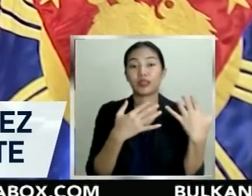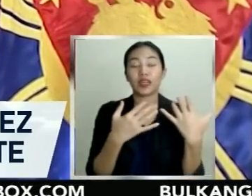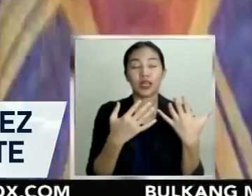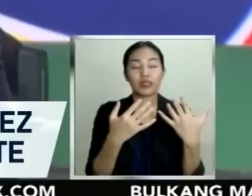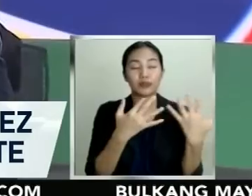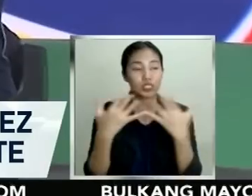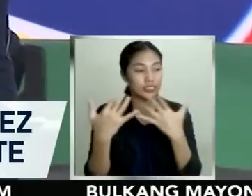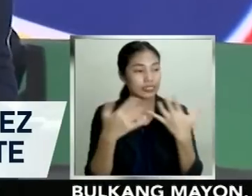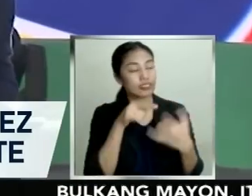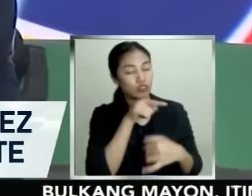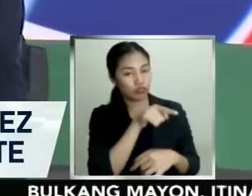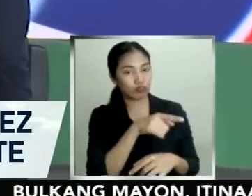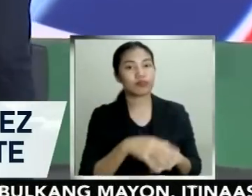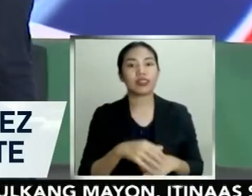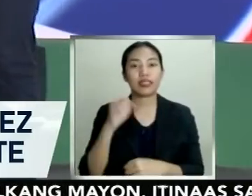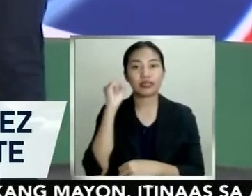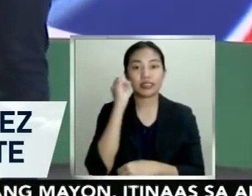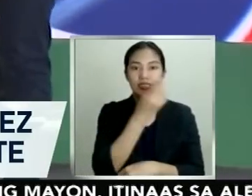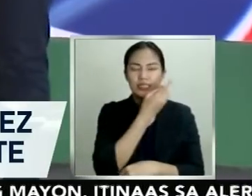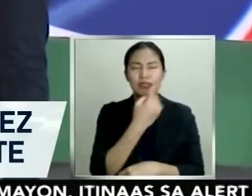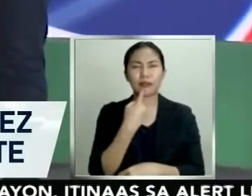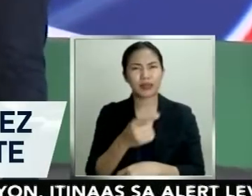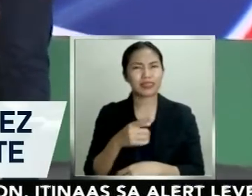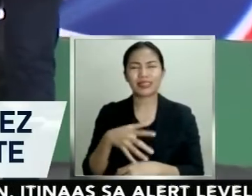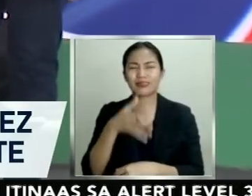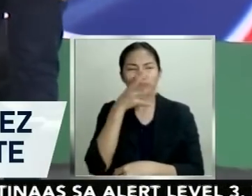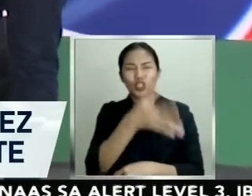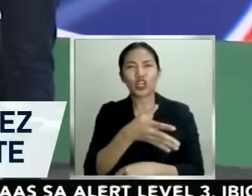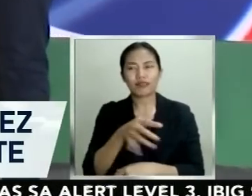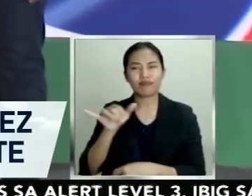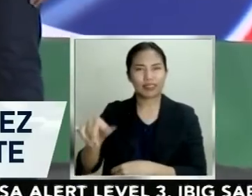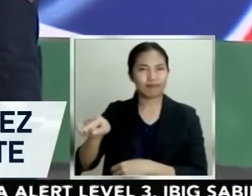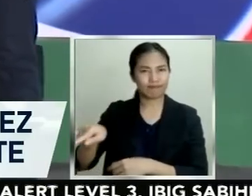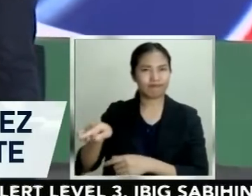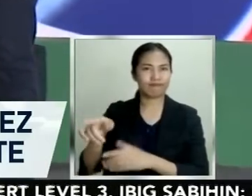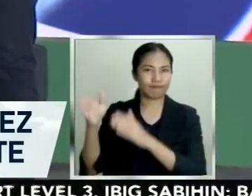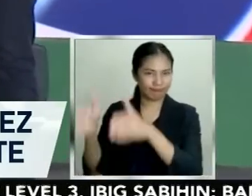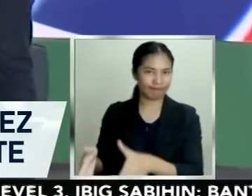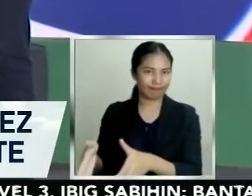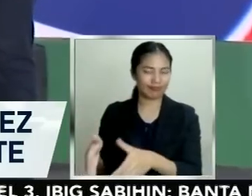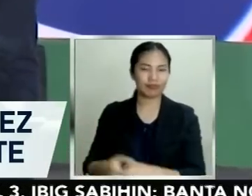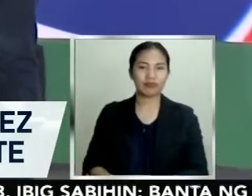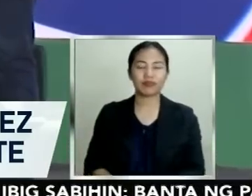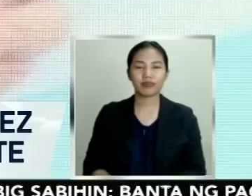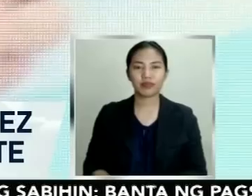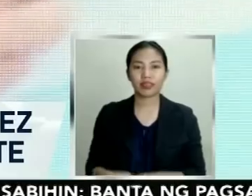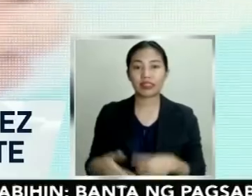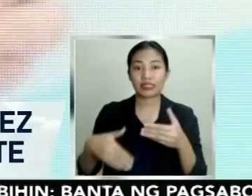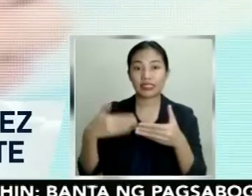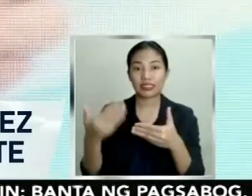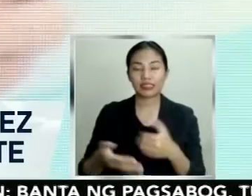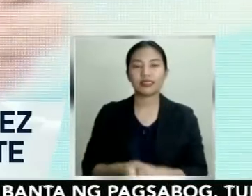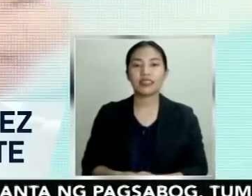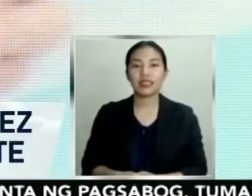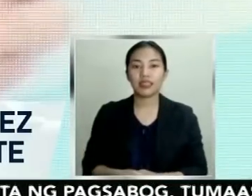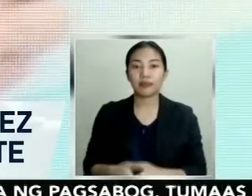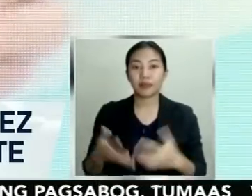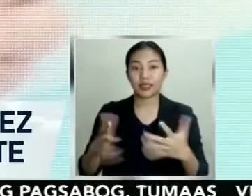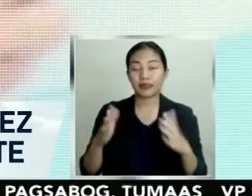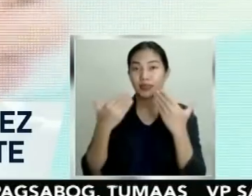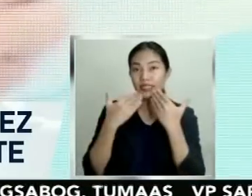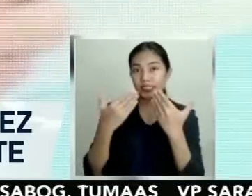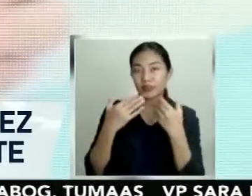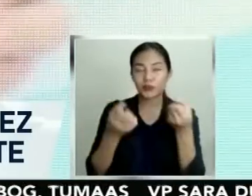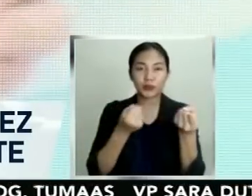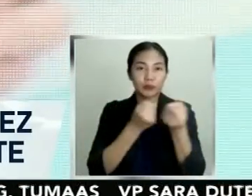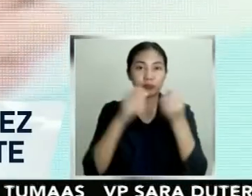tambaluslos dyan. Sa isang pagtitipon naman noong Lunes, matapos magpasalamat sa suporta ni Pangulong Marcos sa mga programa ng Office